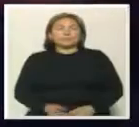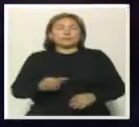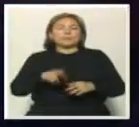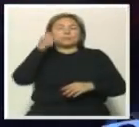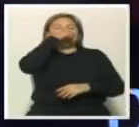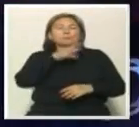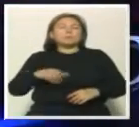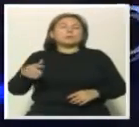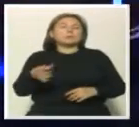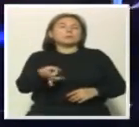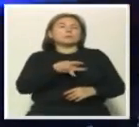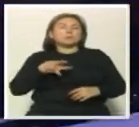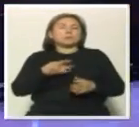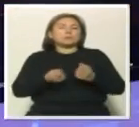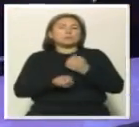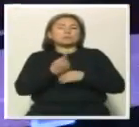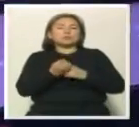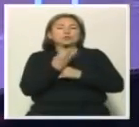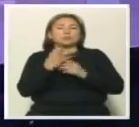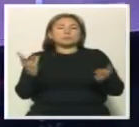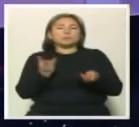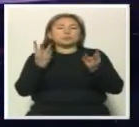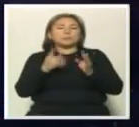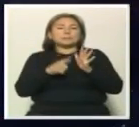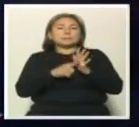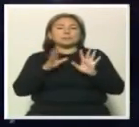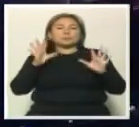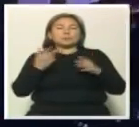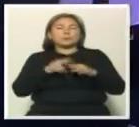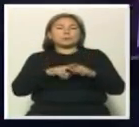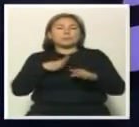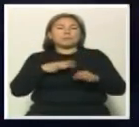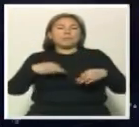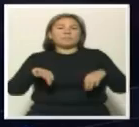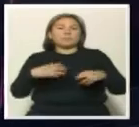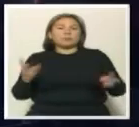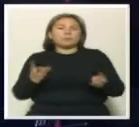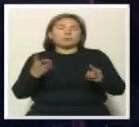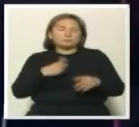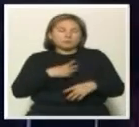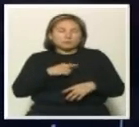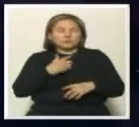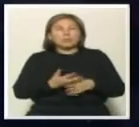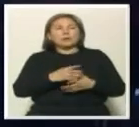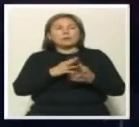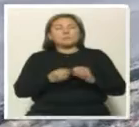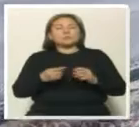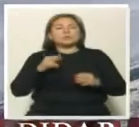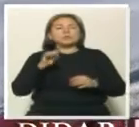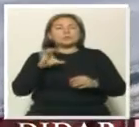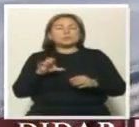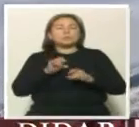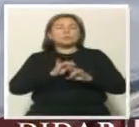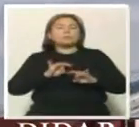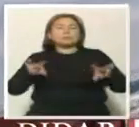В этом году в Мангистауском районе произошло 14 пожаров. В 7 случаях горели автомобили. Специалисты районного отделения ЧС совместно с сотрудниками полиции провели